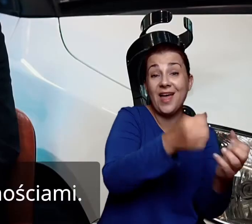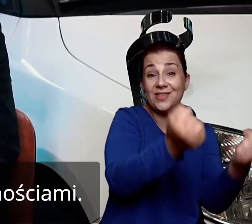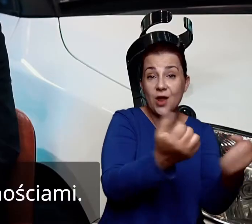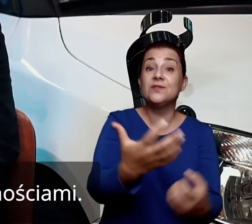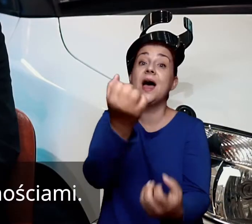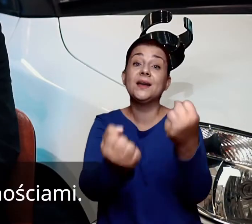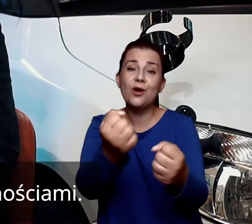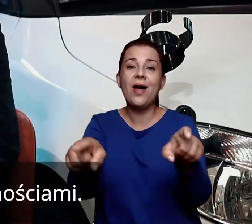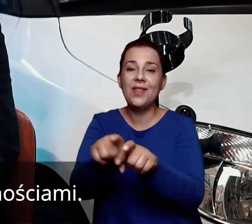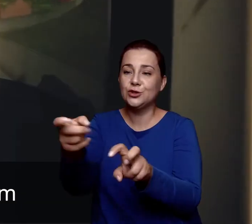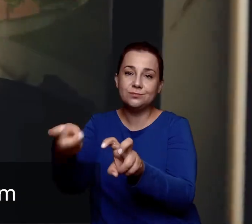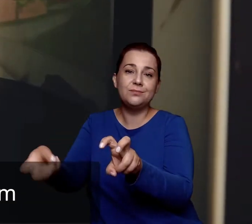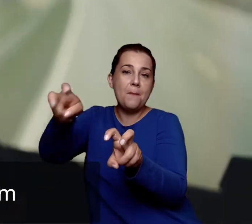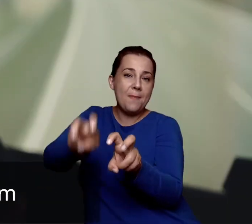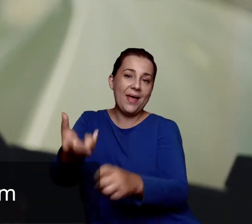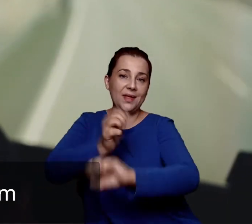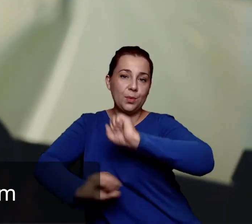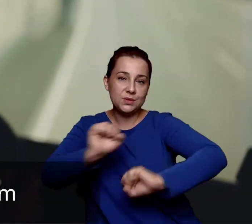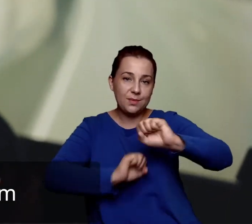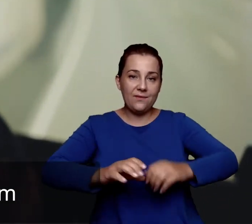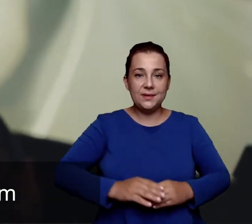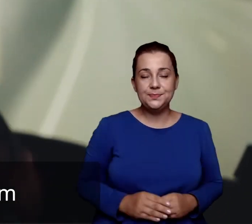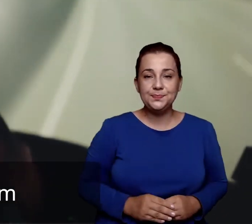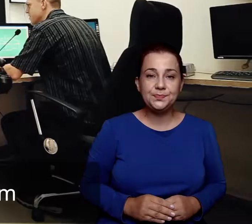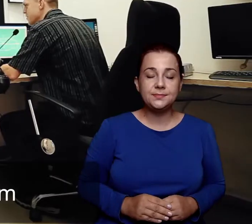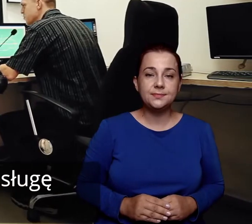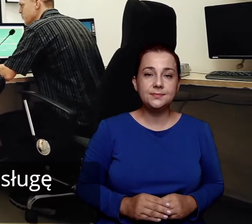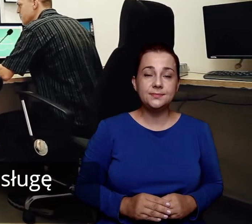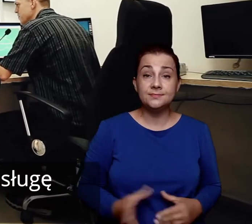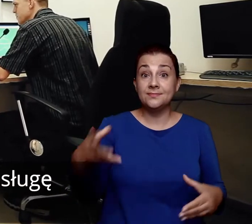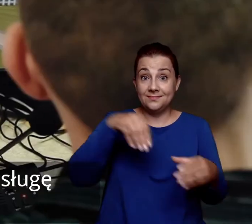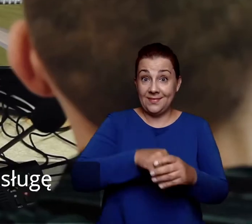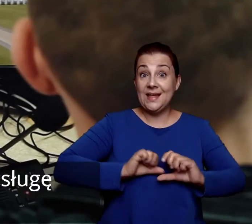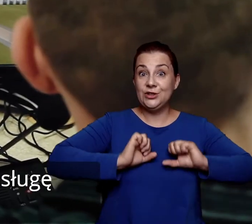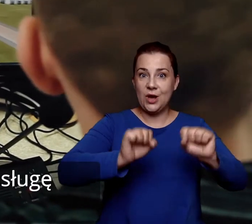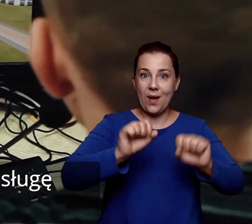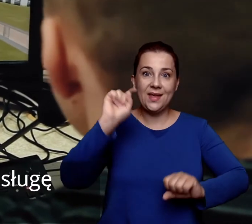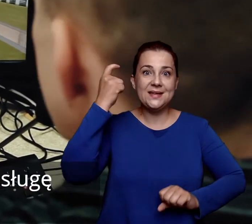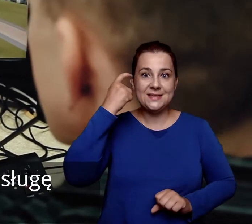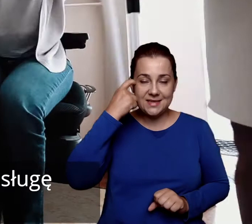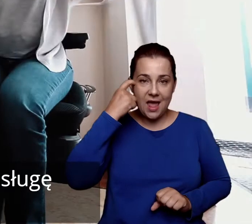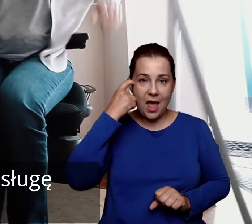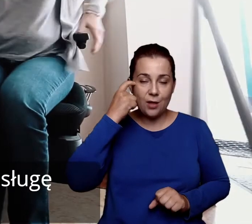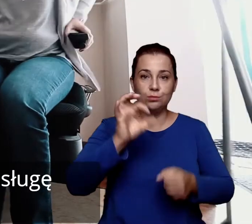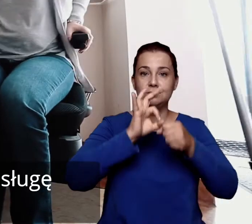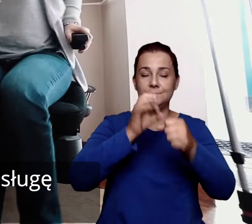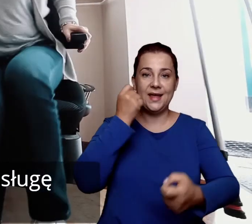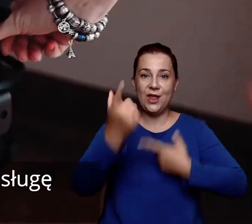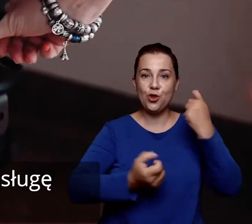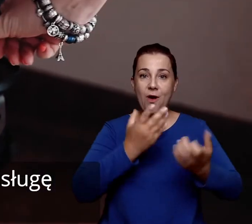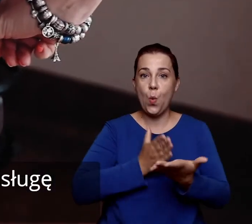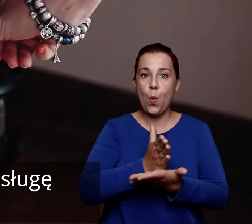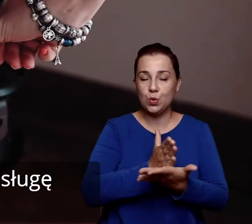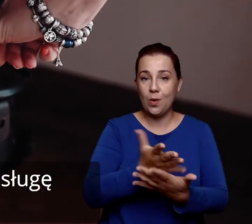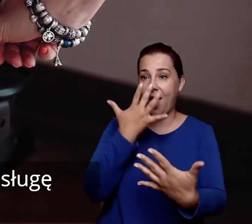pasażerom z niepełnosprawnościami. W ramach działania Centrum wprowadziliśmy innowacyjną usługę testów